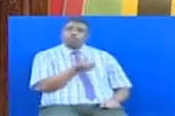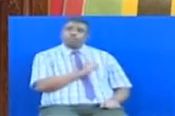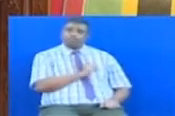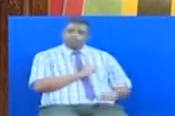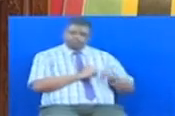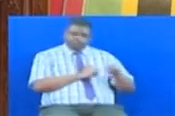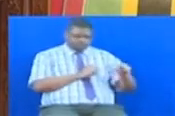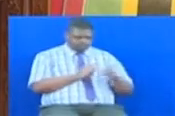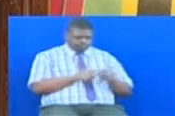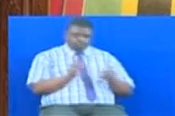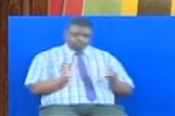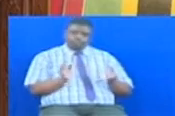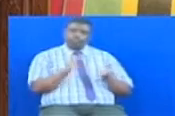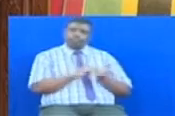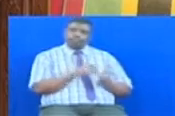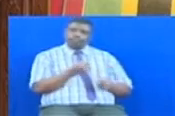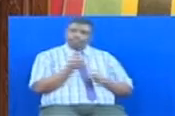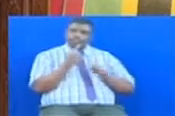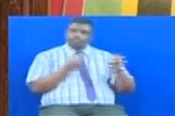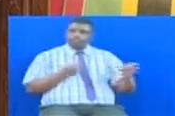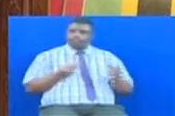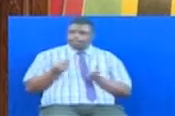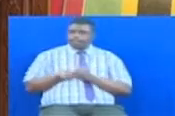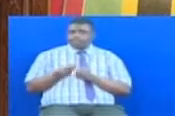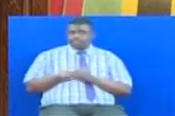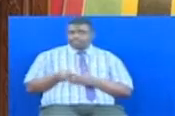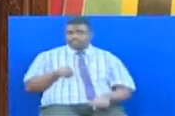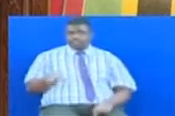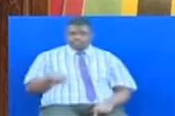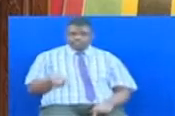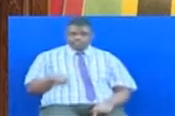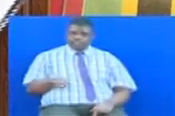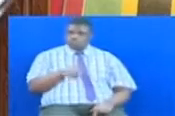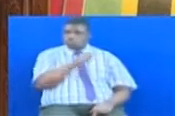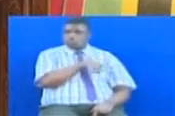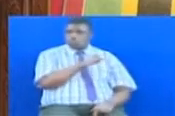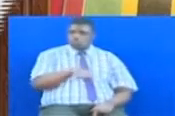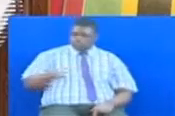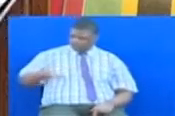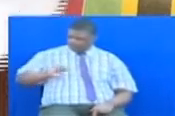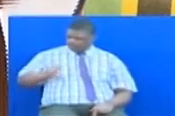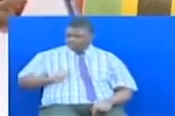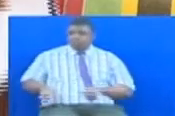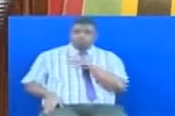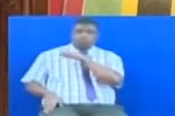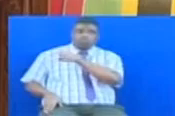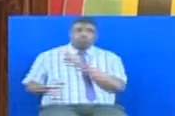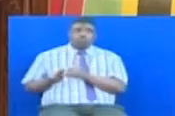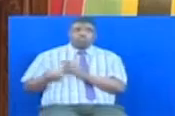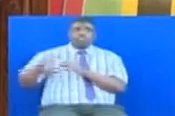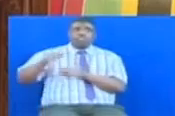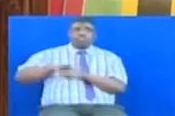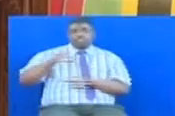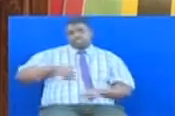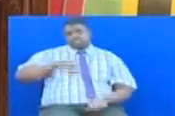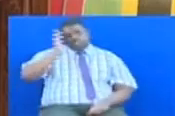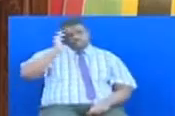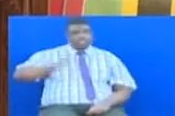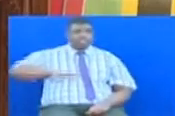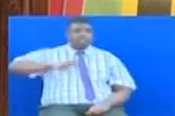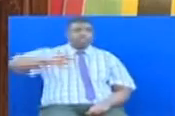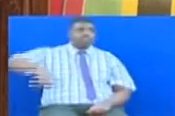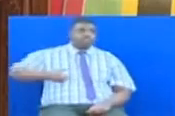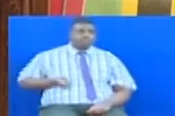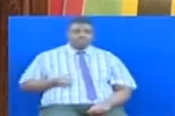wakaweka hizo dawa hizi pesa ambazo zinaenda kwa watu binafsi ambao huko pesa nyingi za serikali zinaenda kuibiwa,